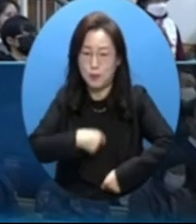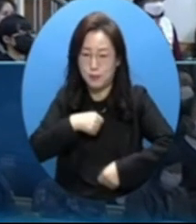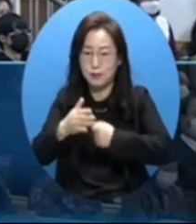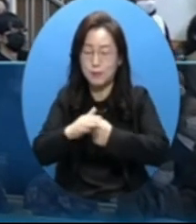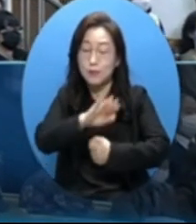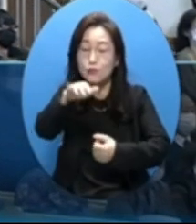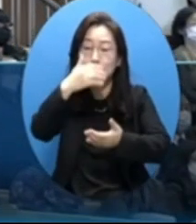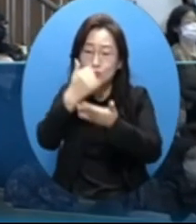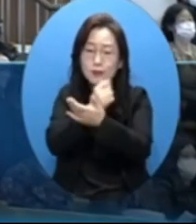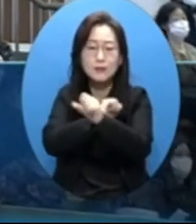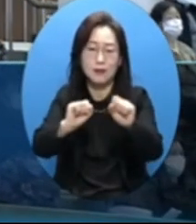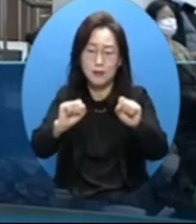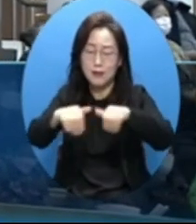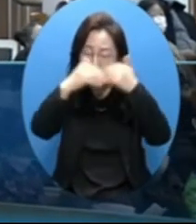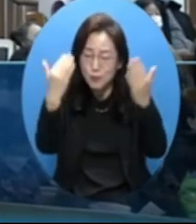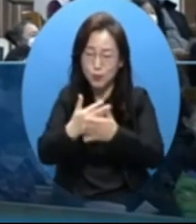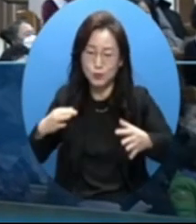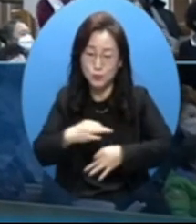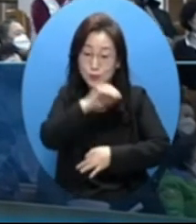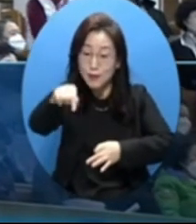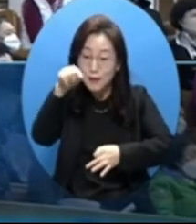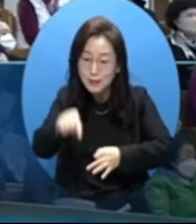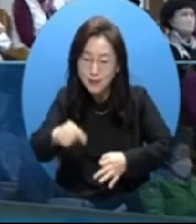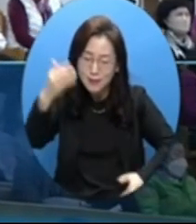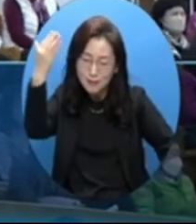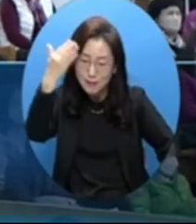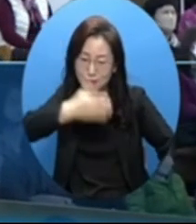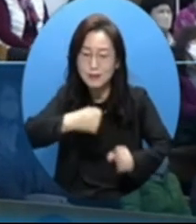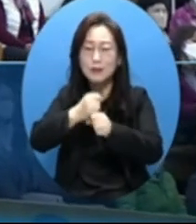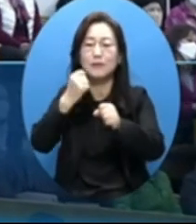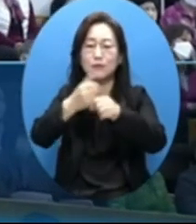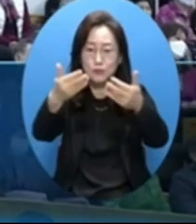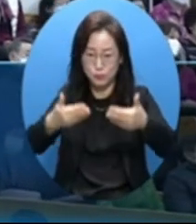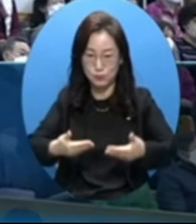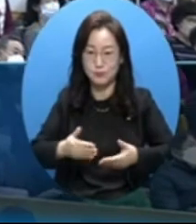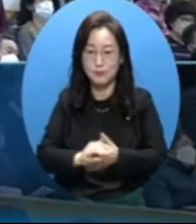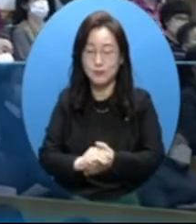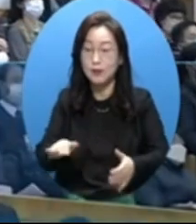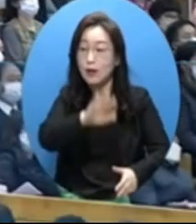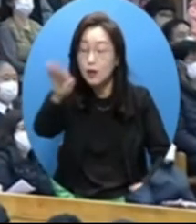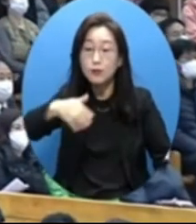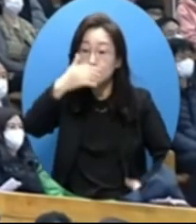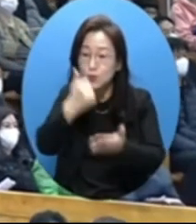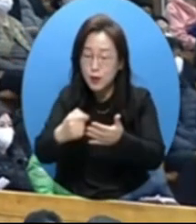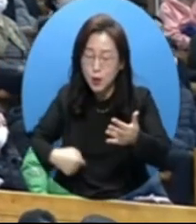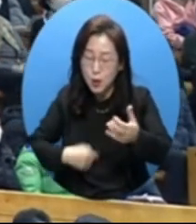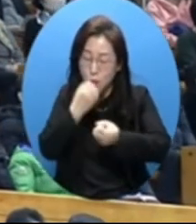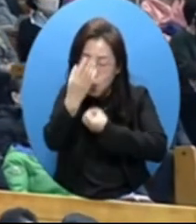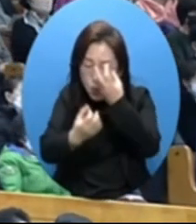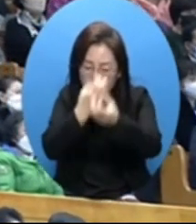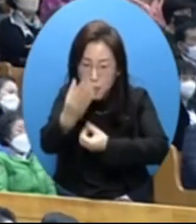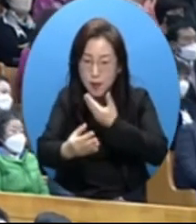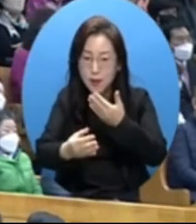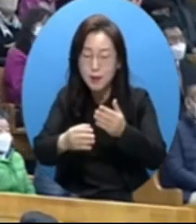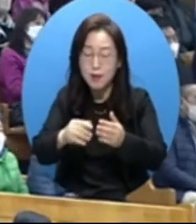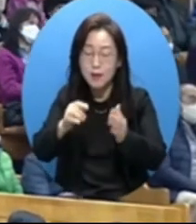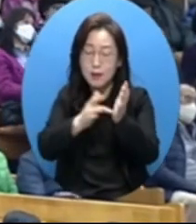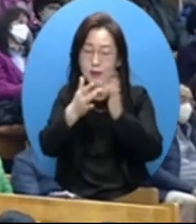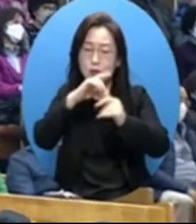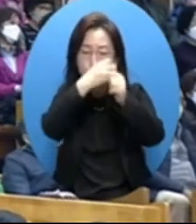사하시며 우리를 모든 불의해서 깨끗하게 하실 것이요 우리가 우리 죄를 고백할 때 예수의 보혈로